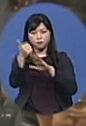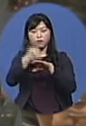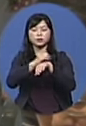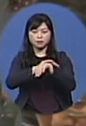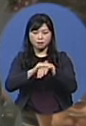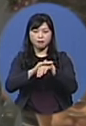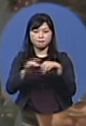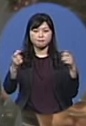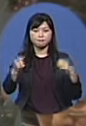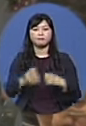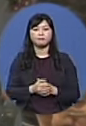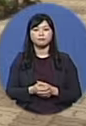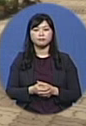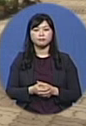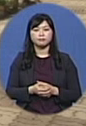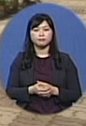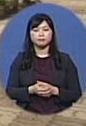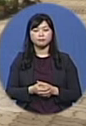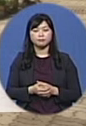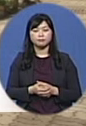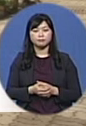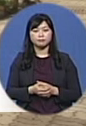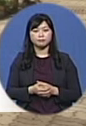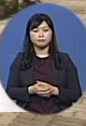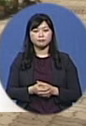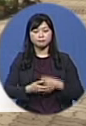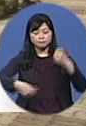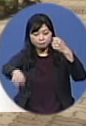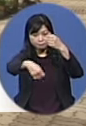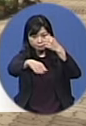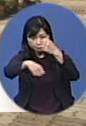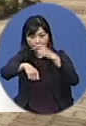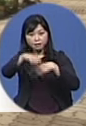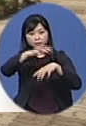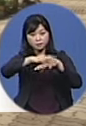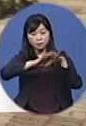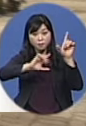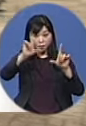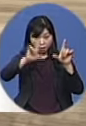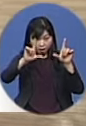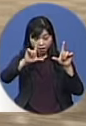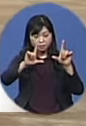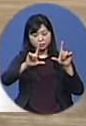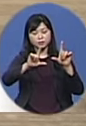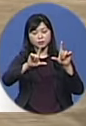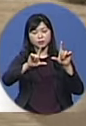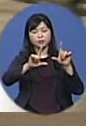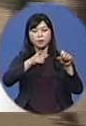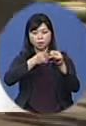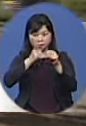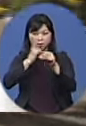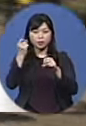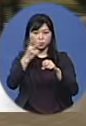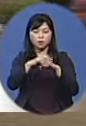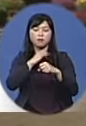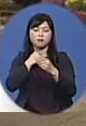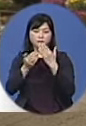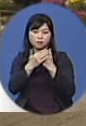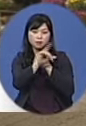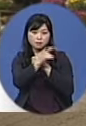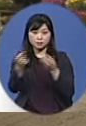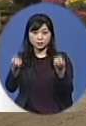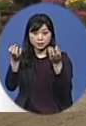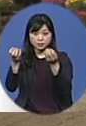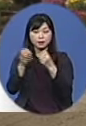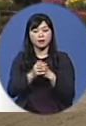수 있었습니다. 가을 거지를 하는 농촌 풍경 등의 조형물을 비롯해 각종 체험 행사까지